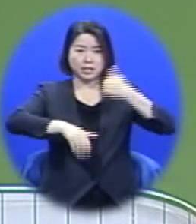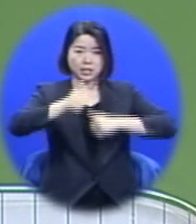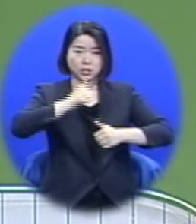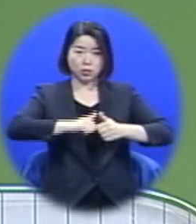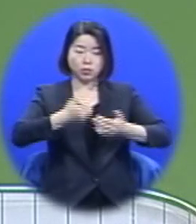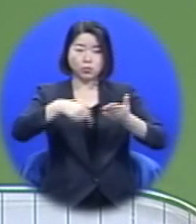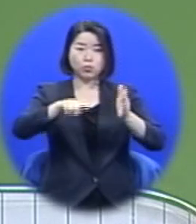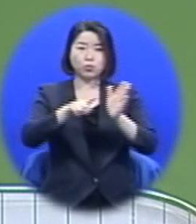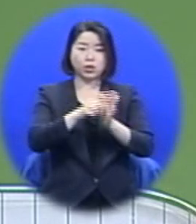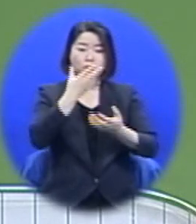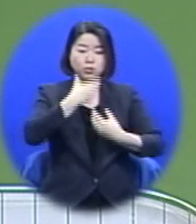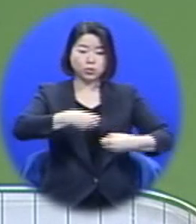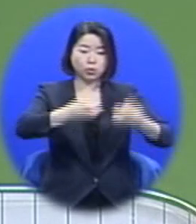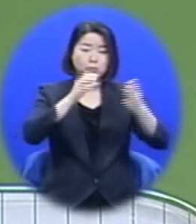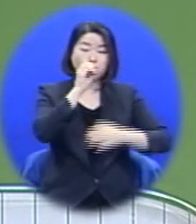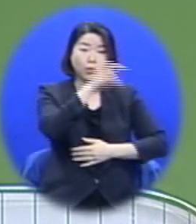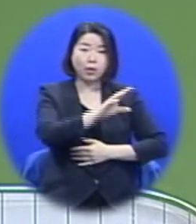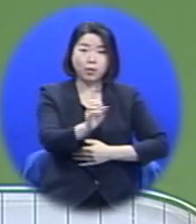이르되